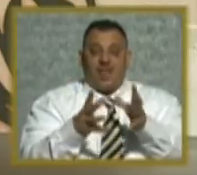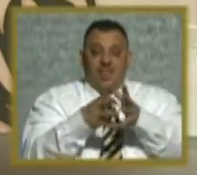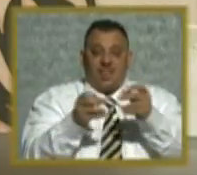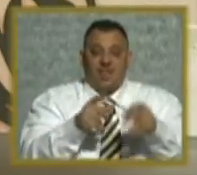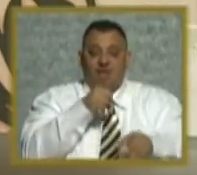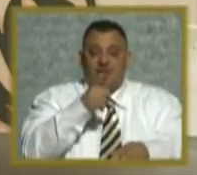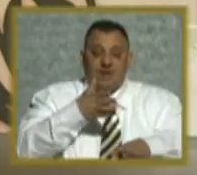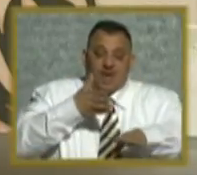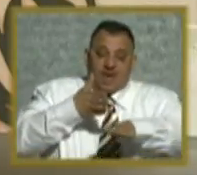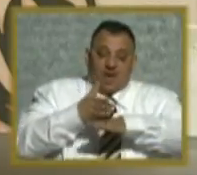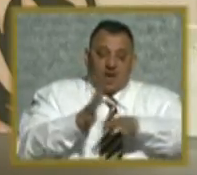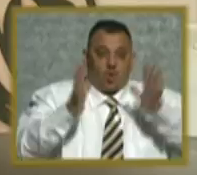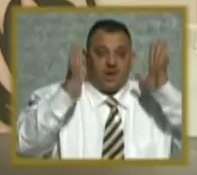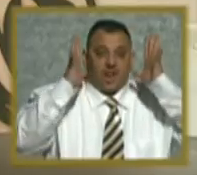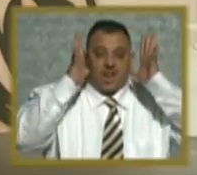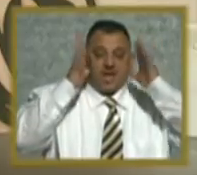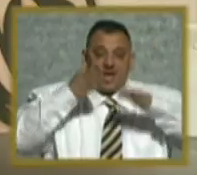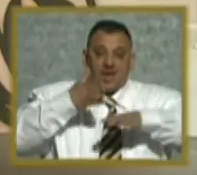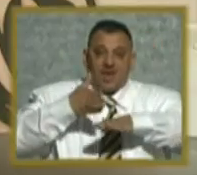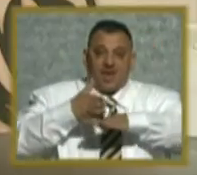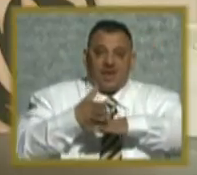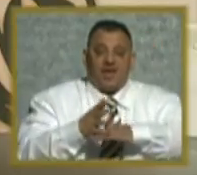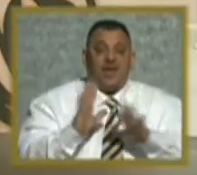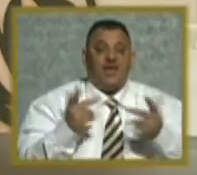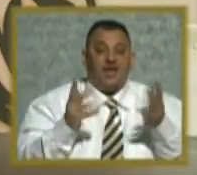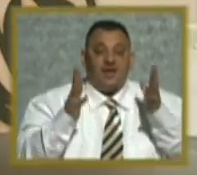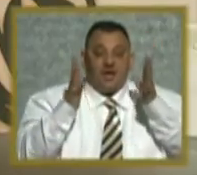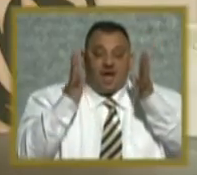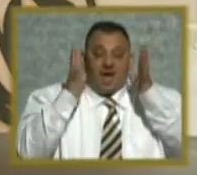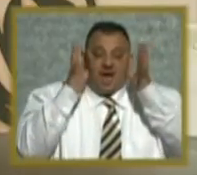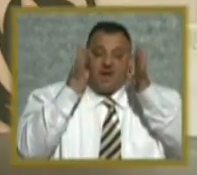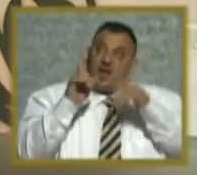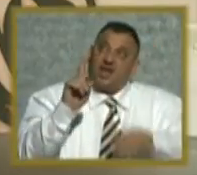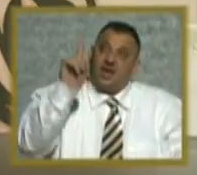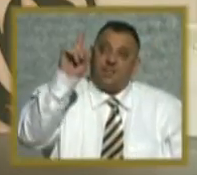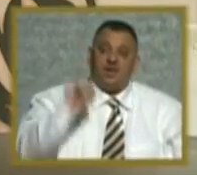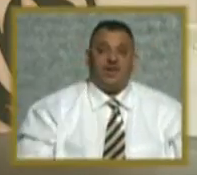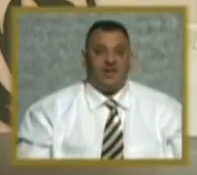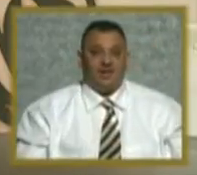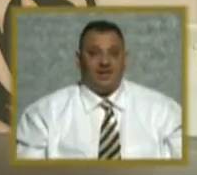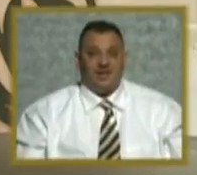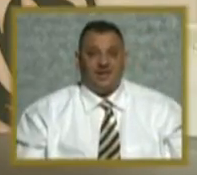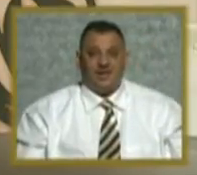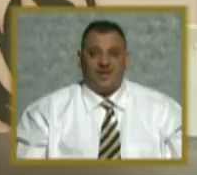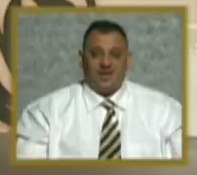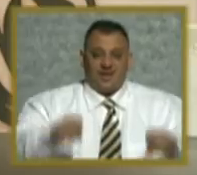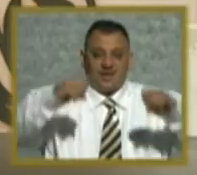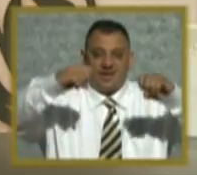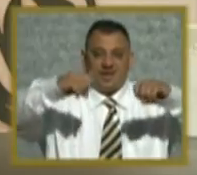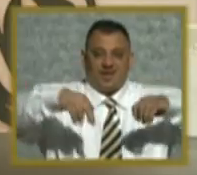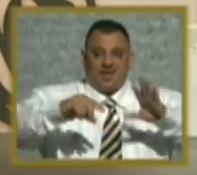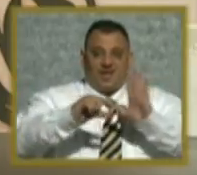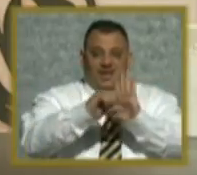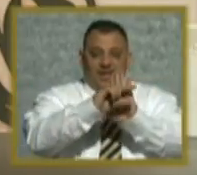وصل لربك وانحر، يقول كيف وصل لربك، لأمر ربك أم لربك؟ يا أخ الفاضل بارك الله فيك، بالنسبة